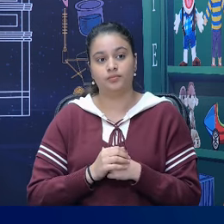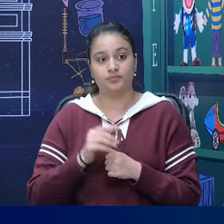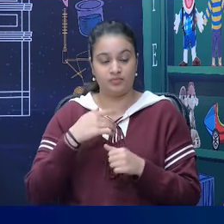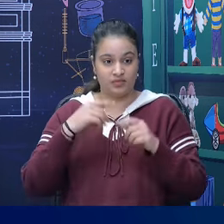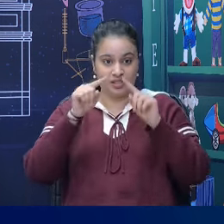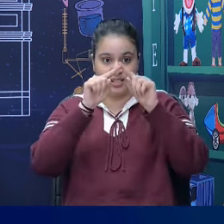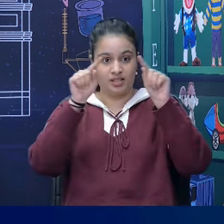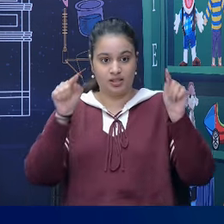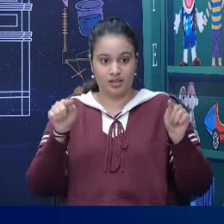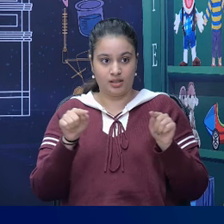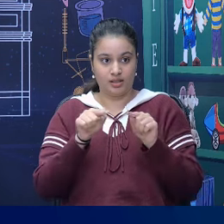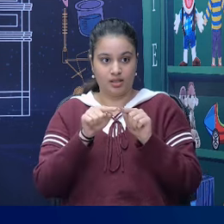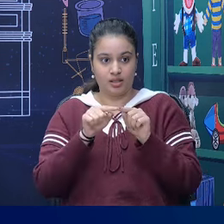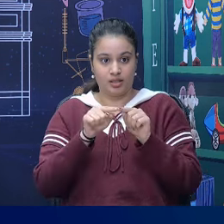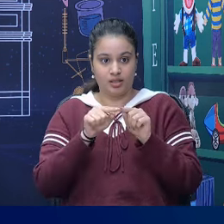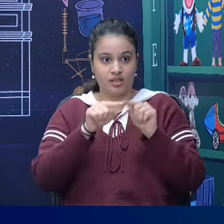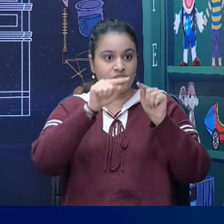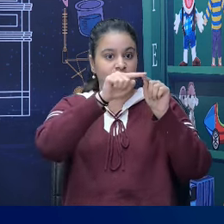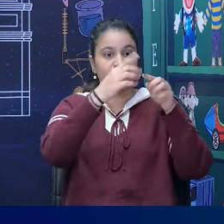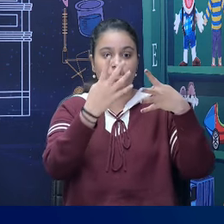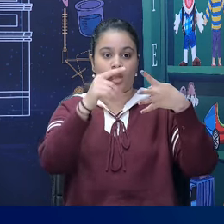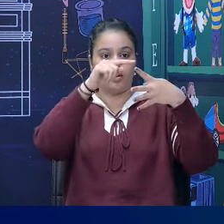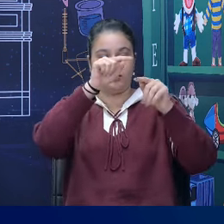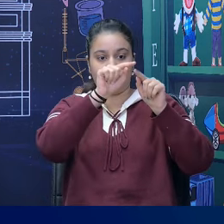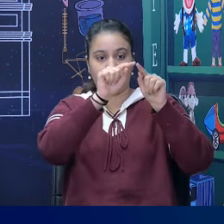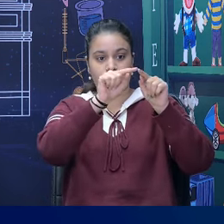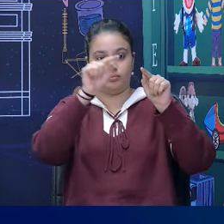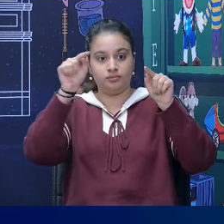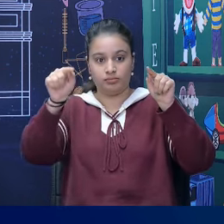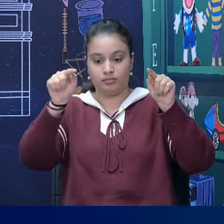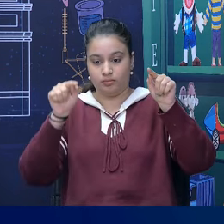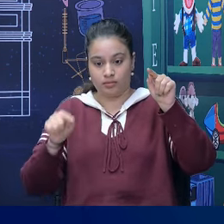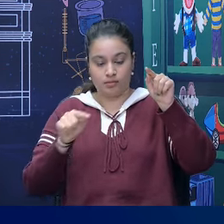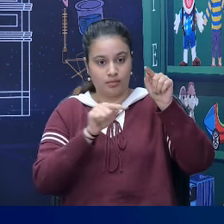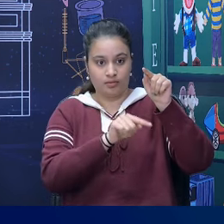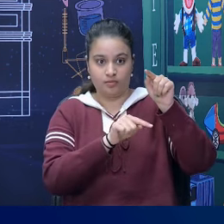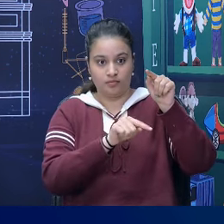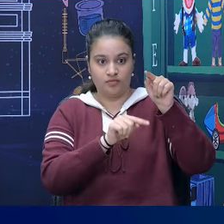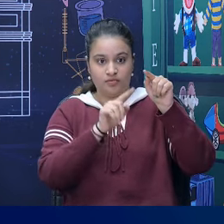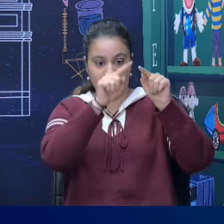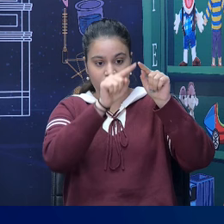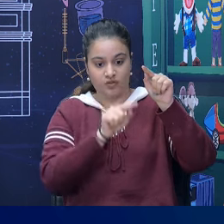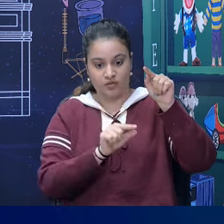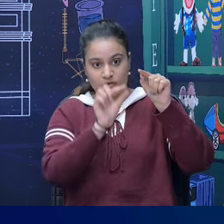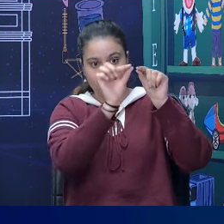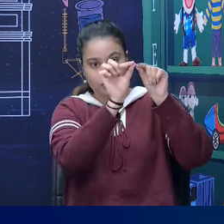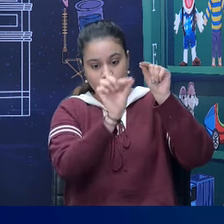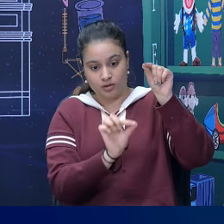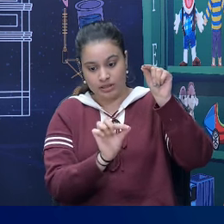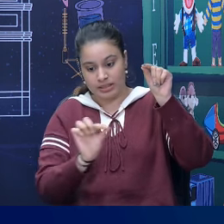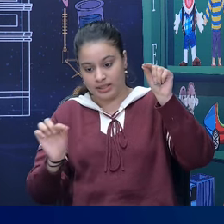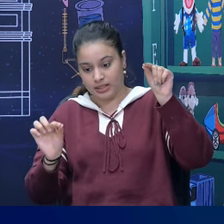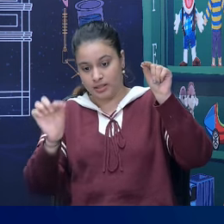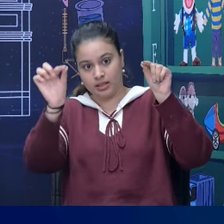चारों साइड पे बराबर बराबर ब्लॉक्स लगाएंगे है ना जो स्क्वायर की स्क्वायर हम बनाते हैं तो उसकी साइड्स की जो